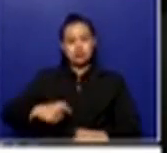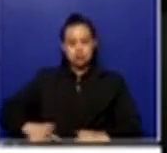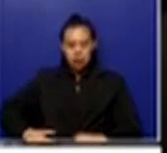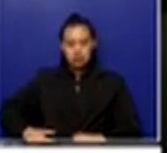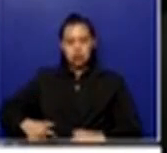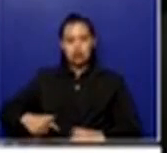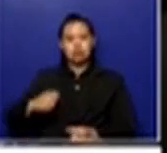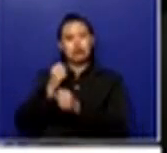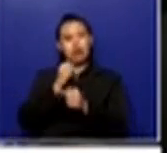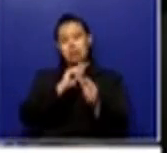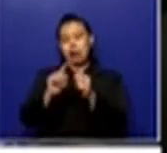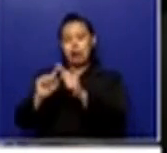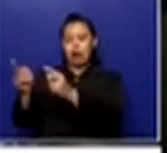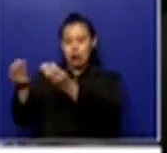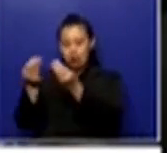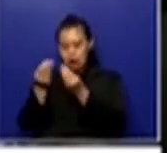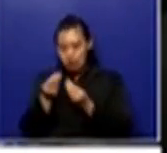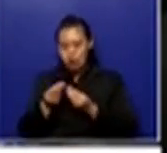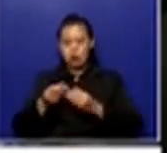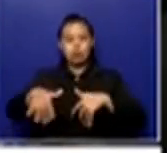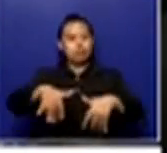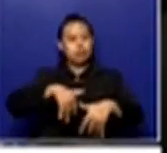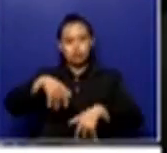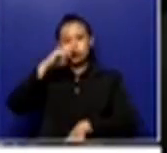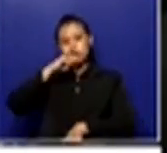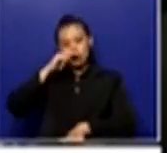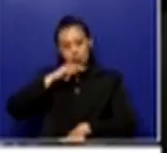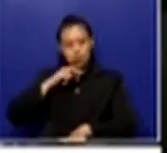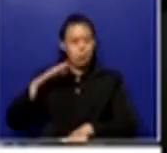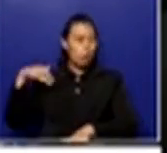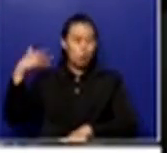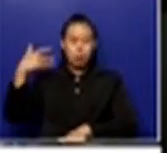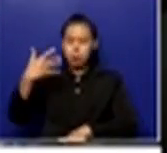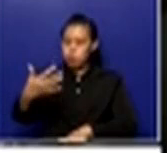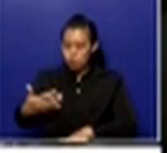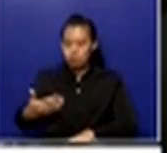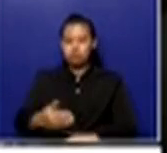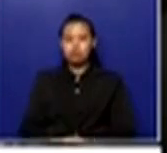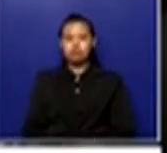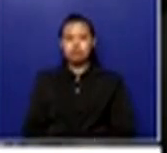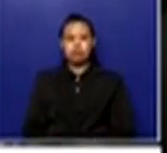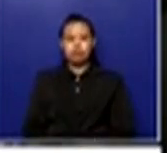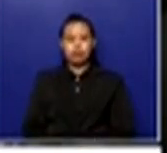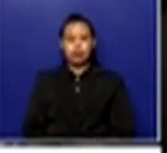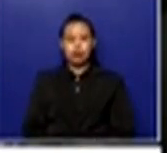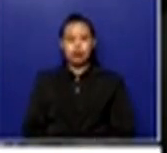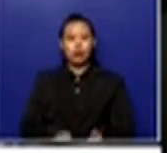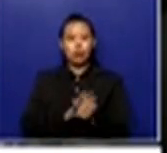ชนชาวไทยมีต่อประเทศไทยเรามาอย่างช้านานเอาที่ใกล้ตัวที่สุดเลยก็คือวิกฤตโ